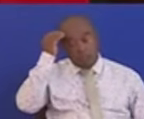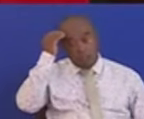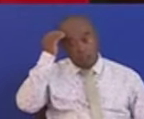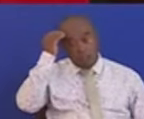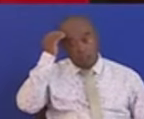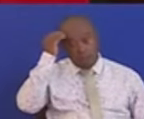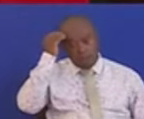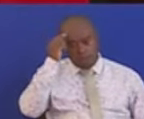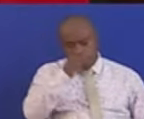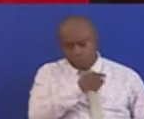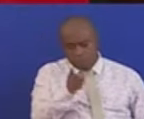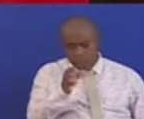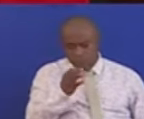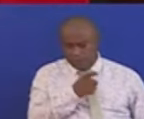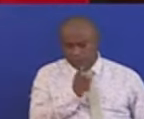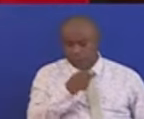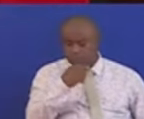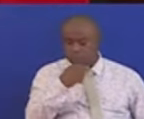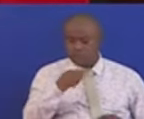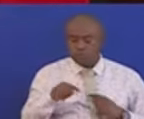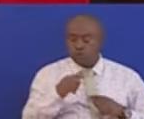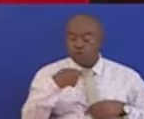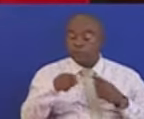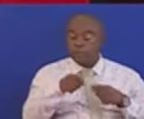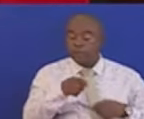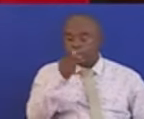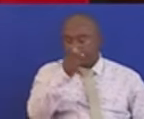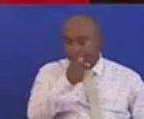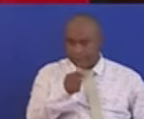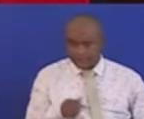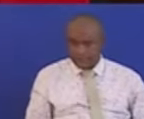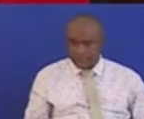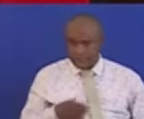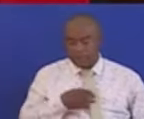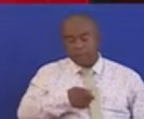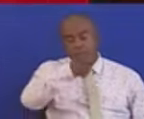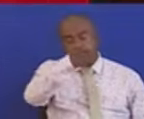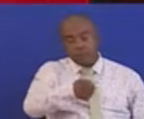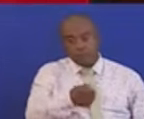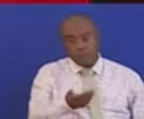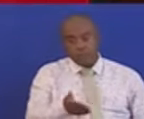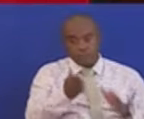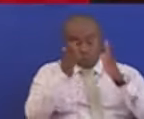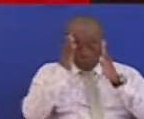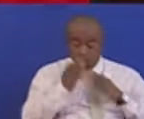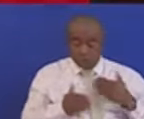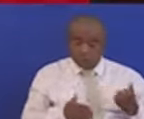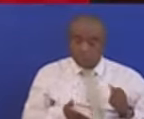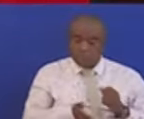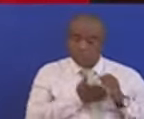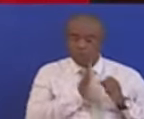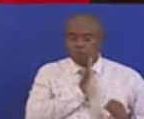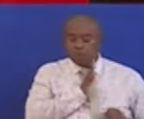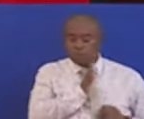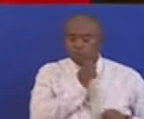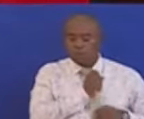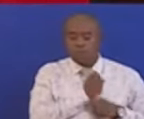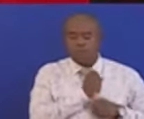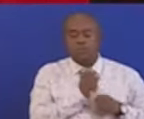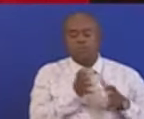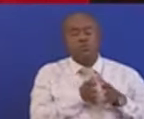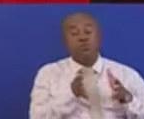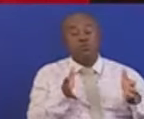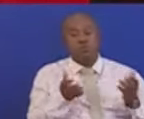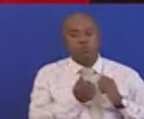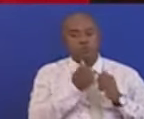jins ambavi Ina katika nchi yetu nimp onze Sana mhh wa jeri na naibu wake kwa Kazi kubwa ambo wana fanya Ya